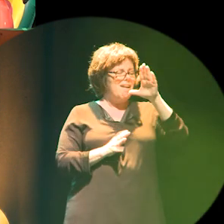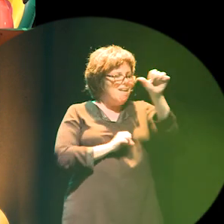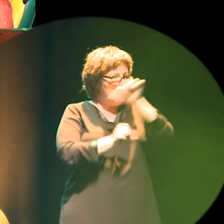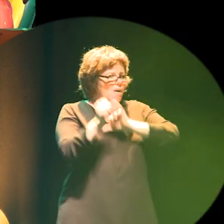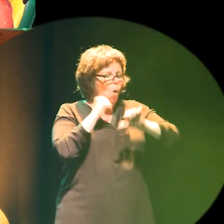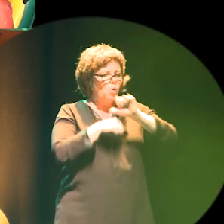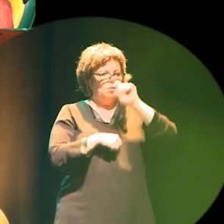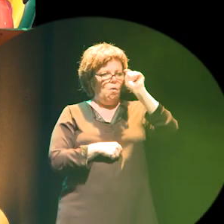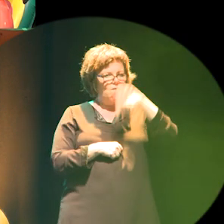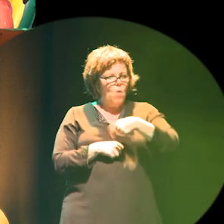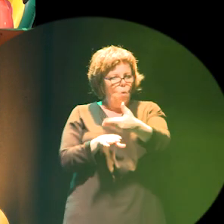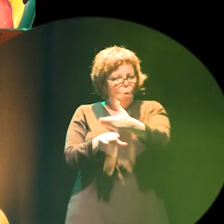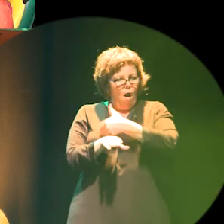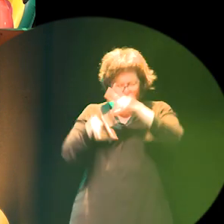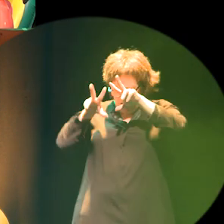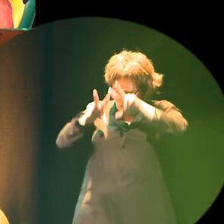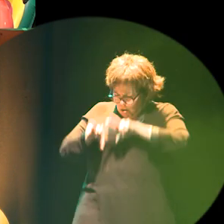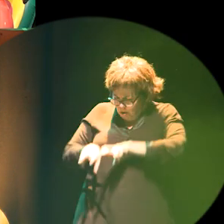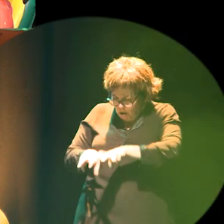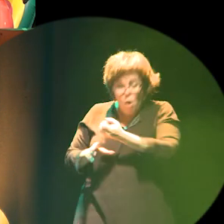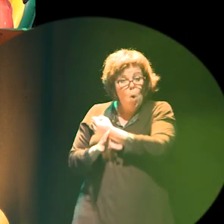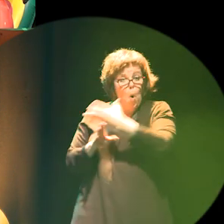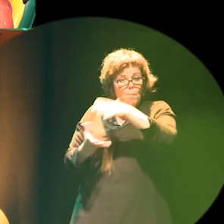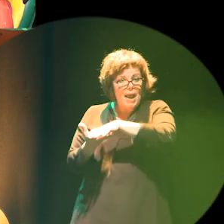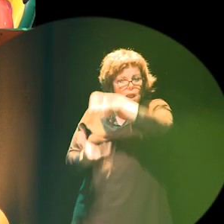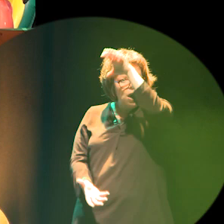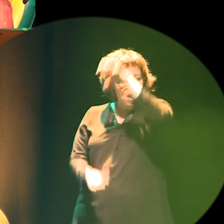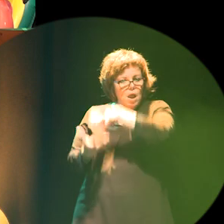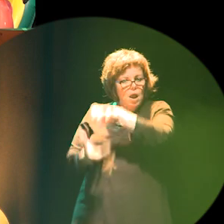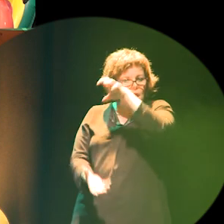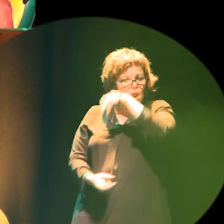quantité de matière organique qu'il est capable de produire chaque année.